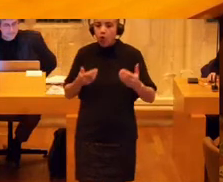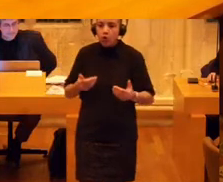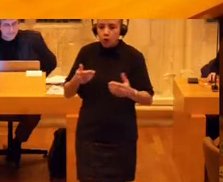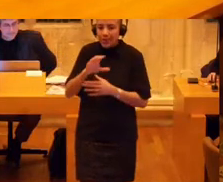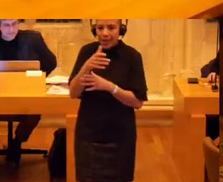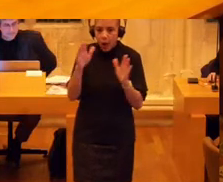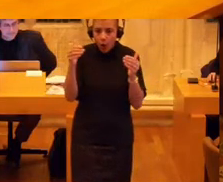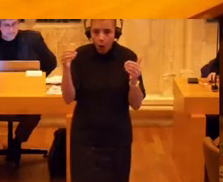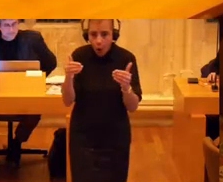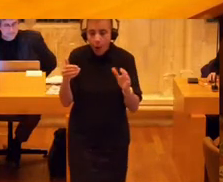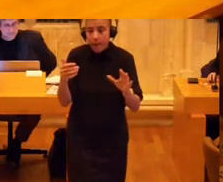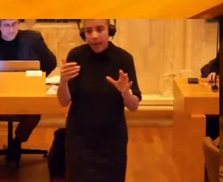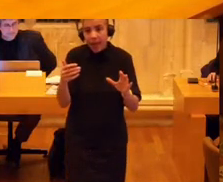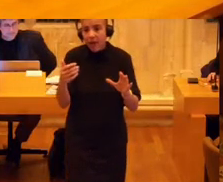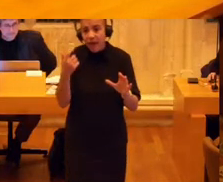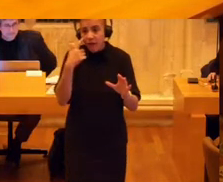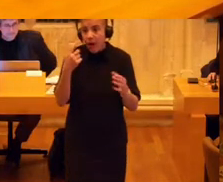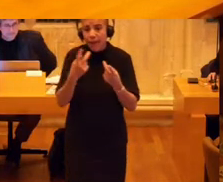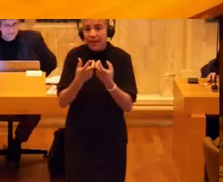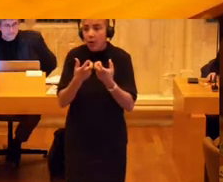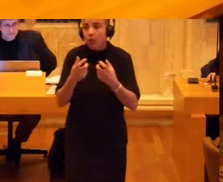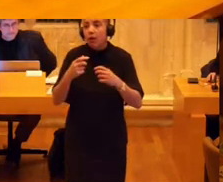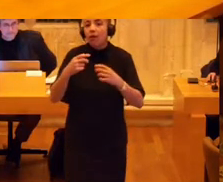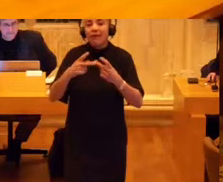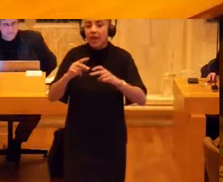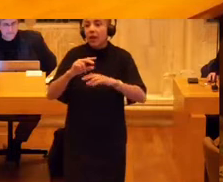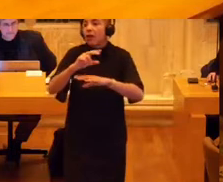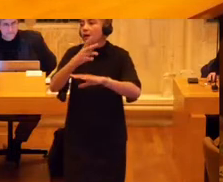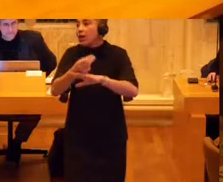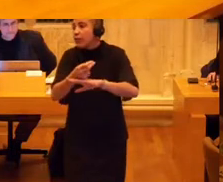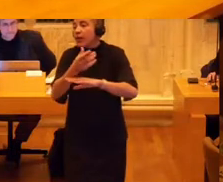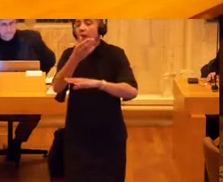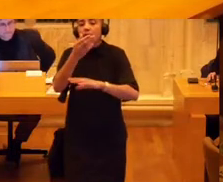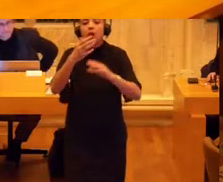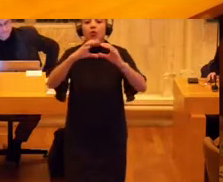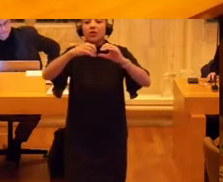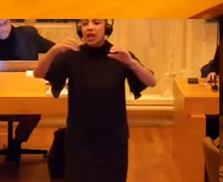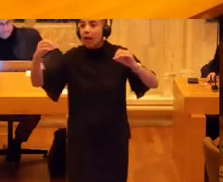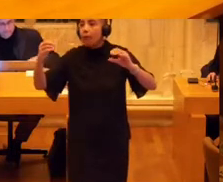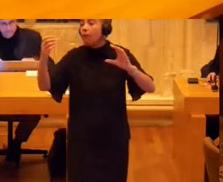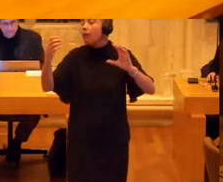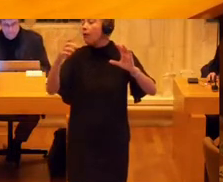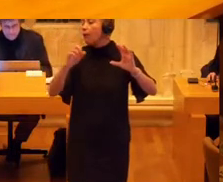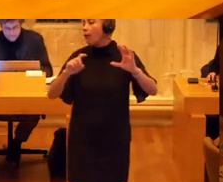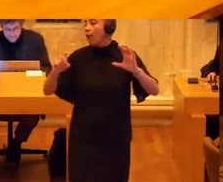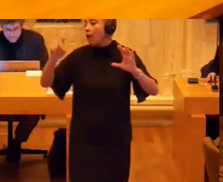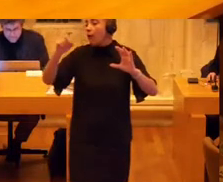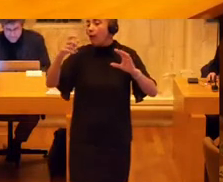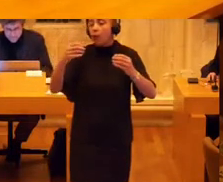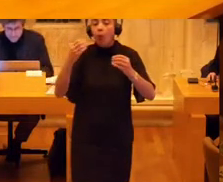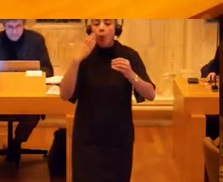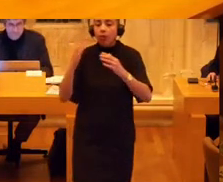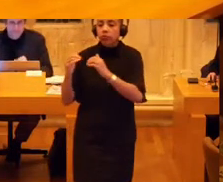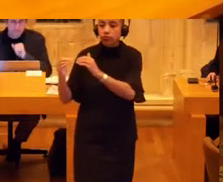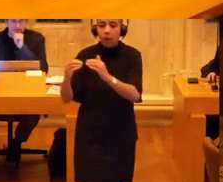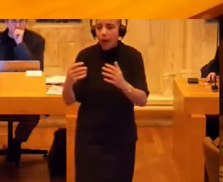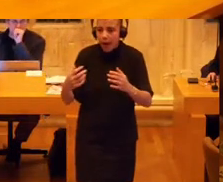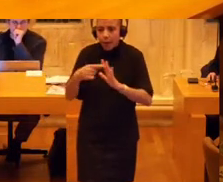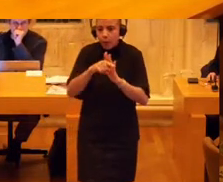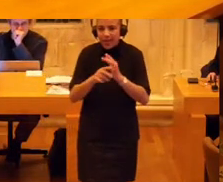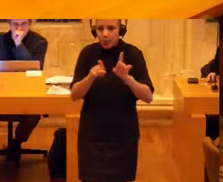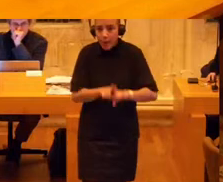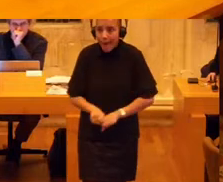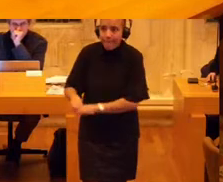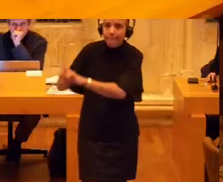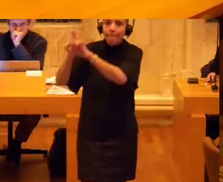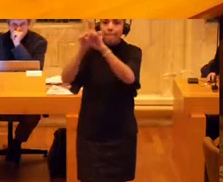commerciales cannaises, Kérouvillès par exemple, Ouistreham-Metz, et idem sur les zones pavillonnaires, on sera sur le même règlement quel